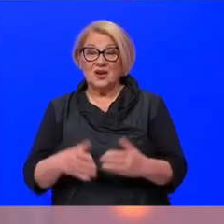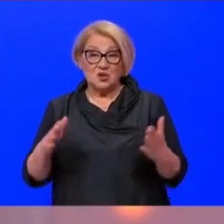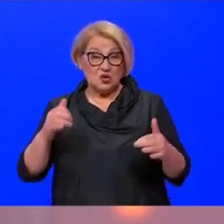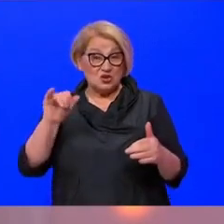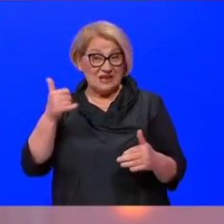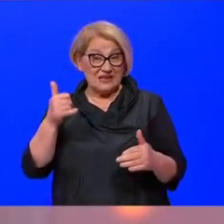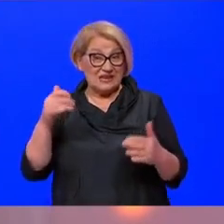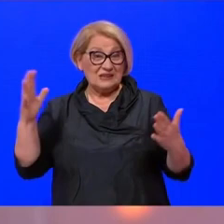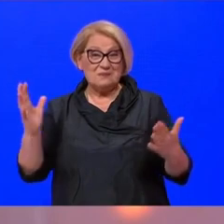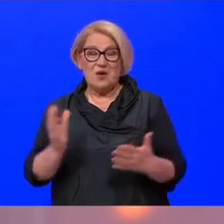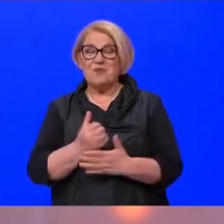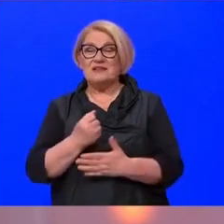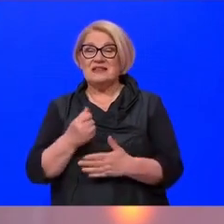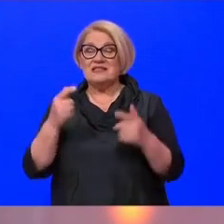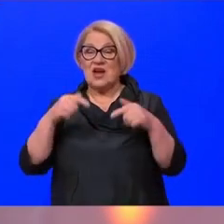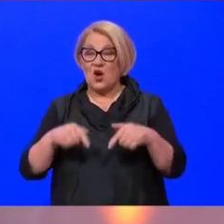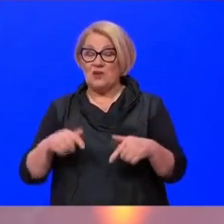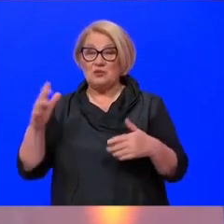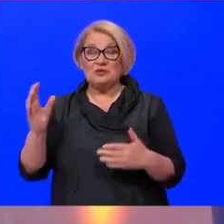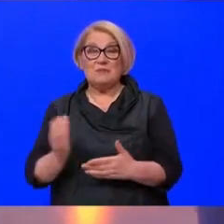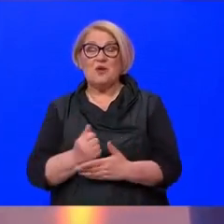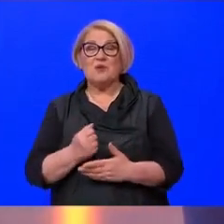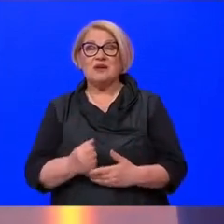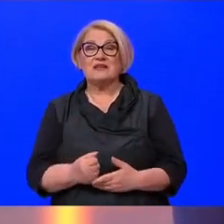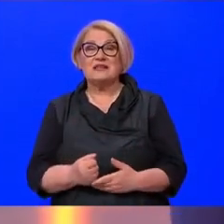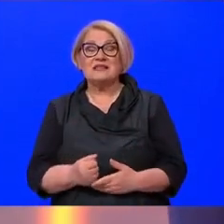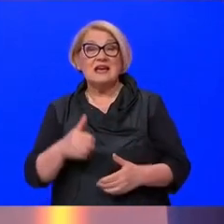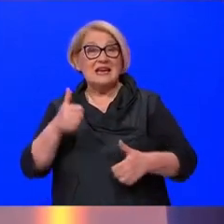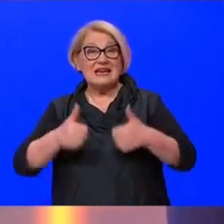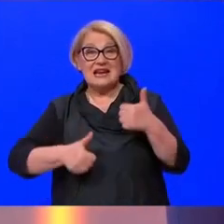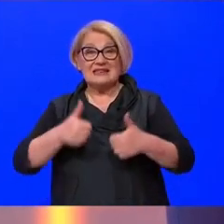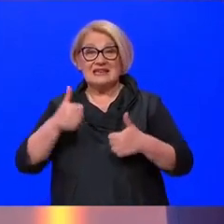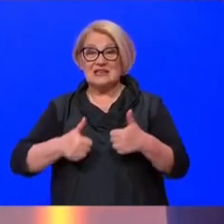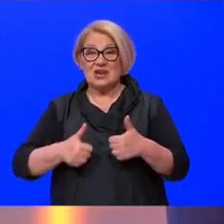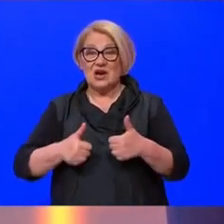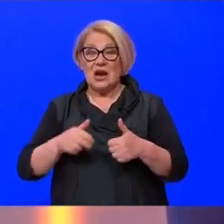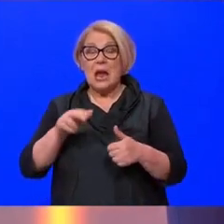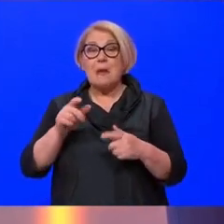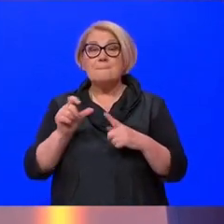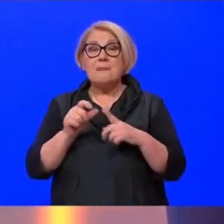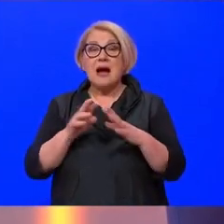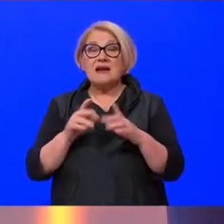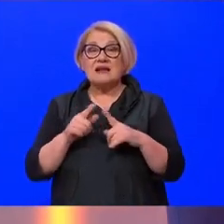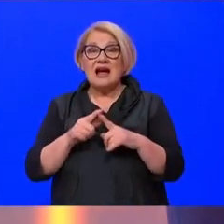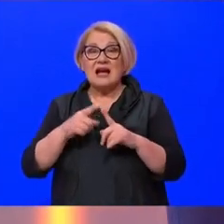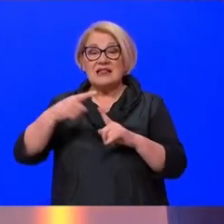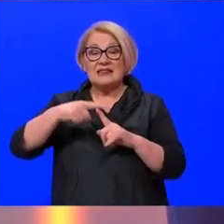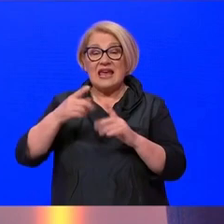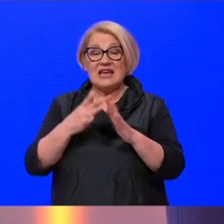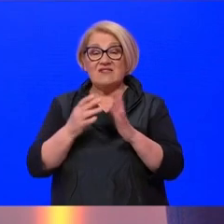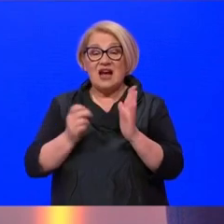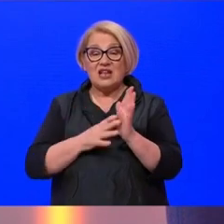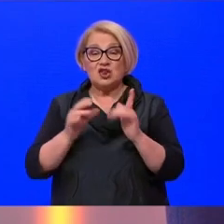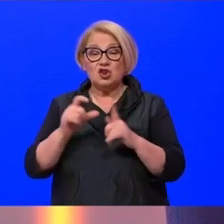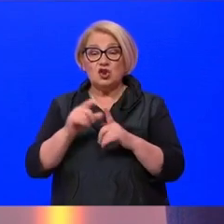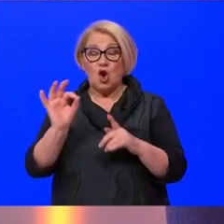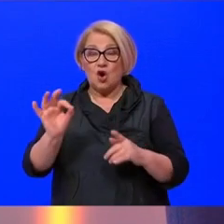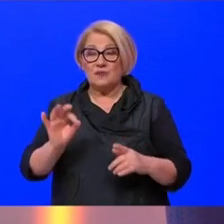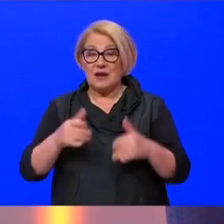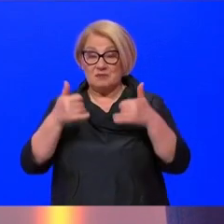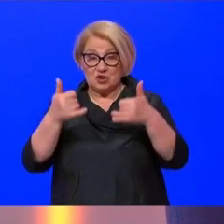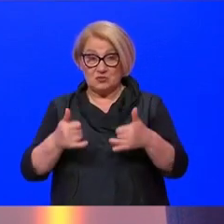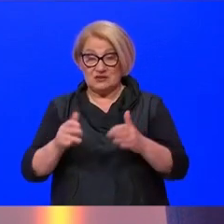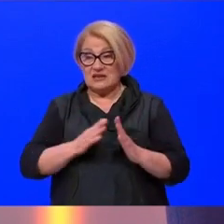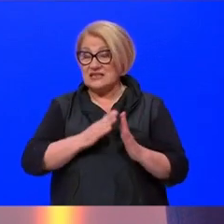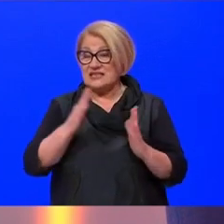Još jedni pobjednici. Ovaj puta pobjednici i natjecatelji u paratekvandou. A mi ćemo danas